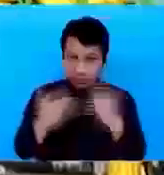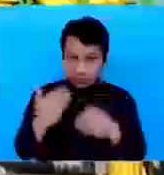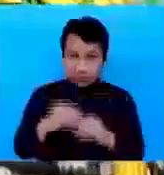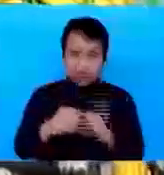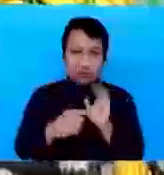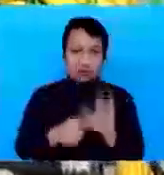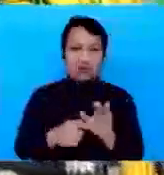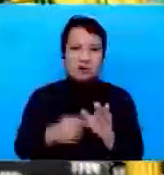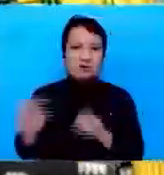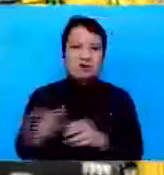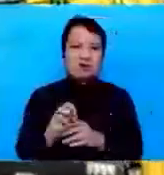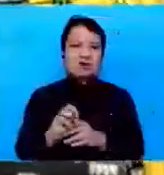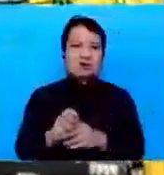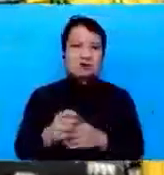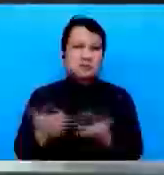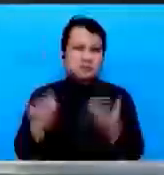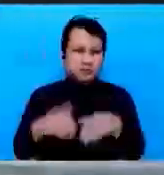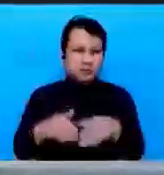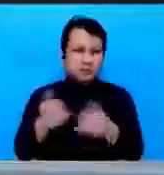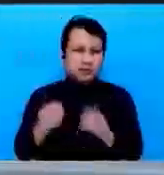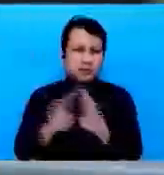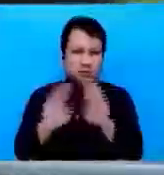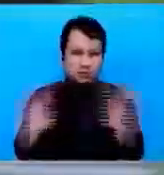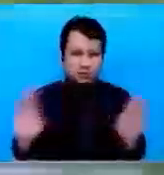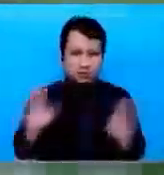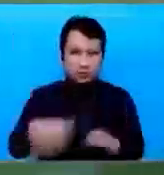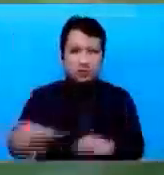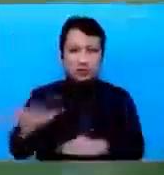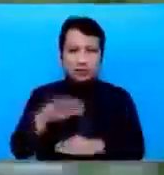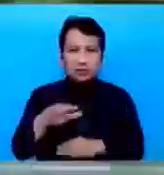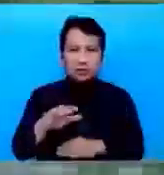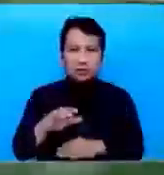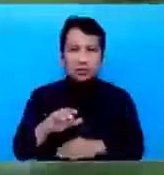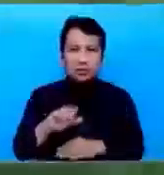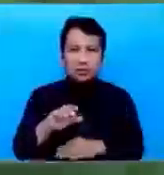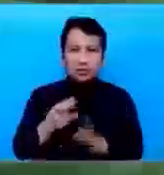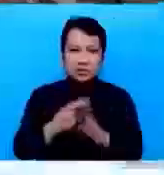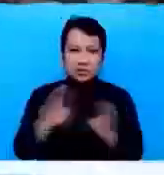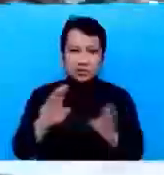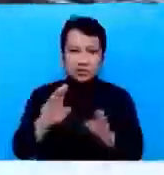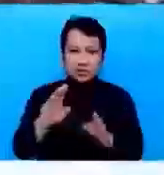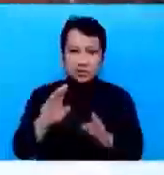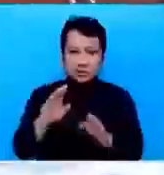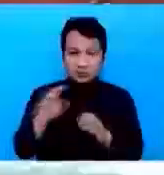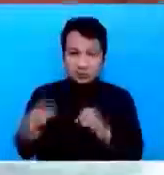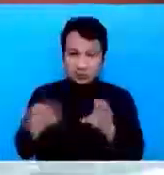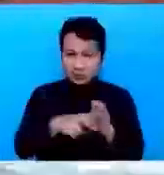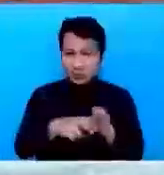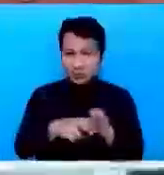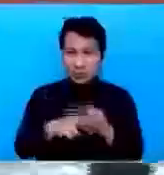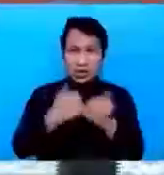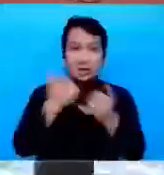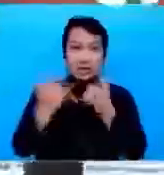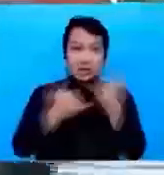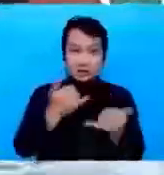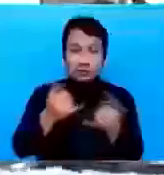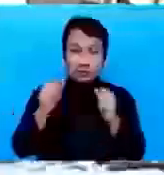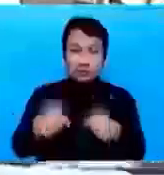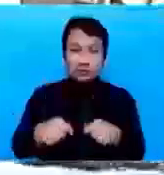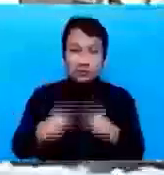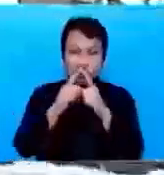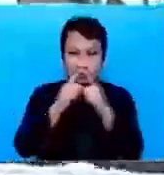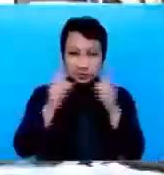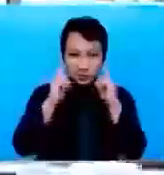ang inyong chance. Bukas para sa lahat ang mga open air rides at pwedeng sumigaw basta ba naka-face mask